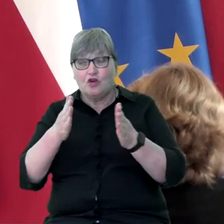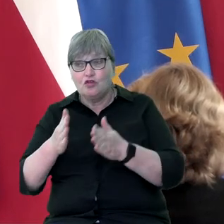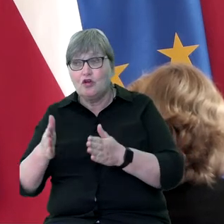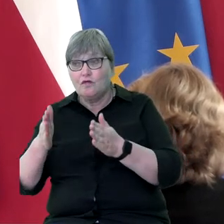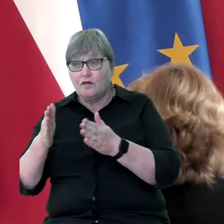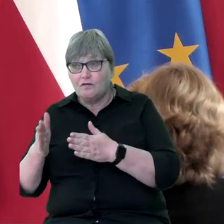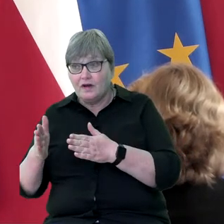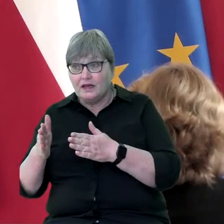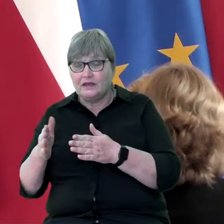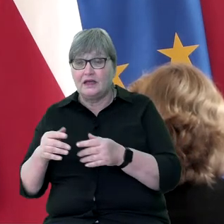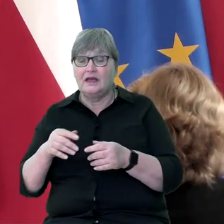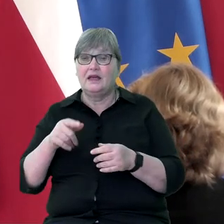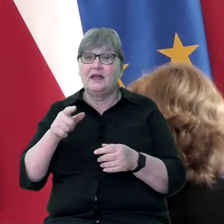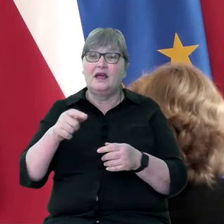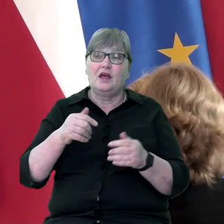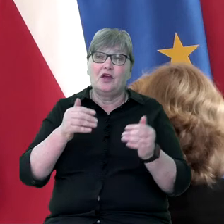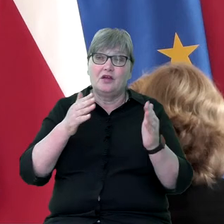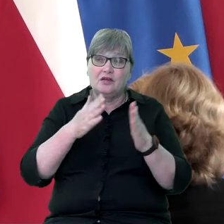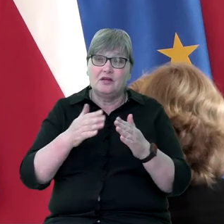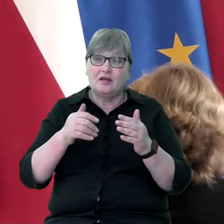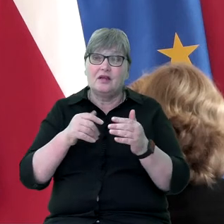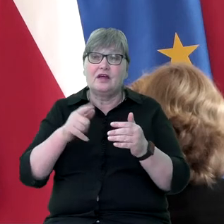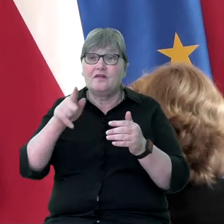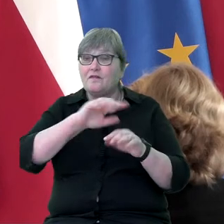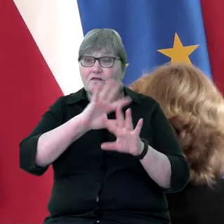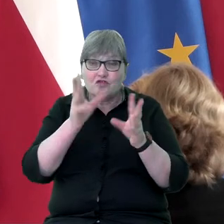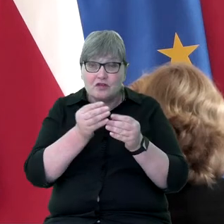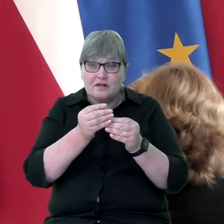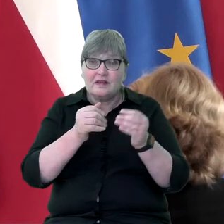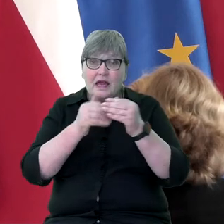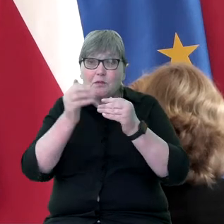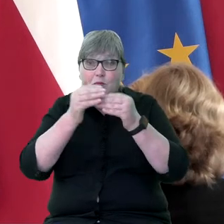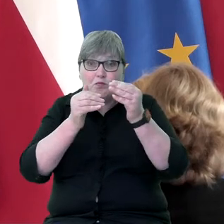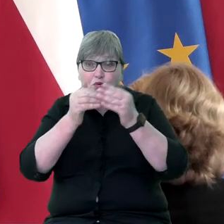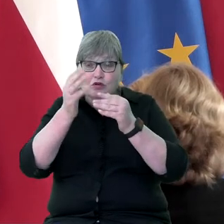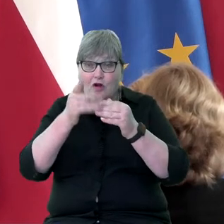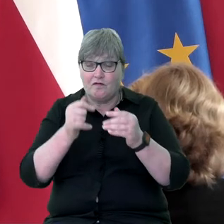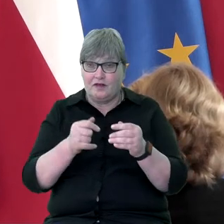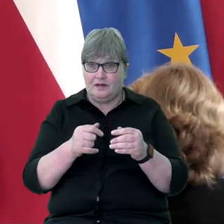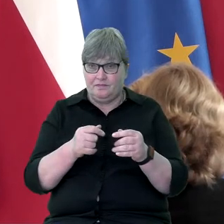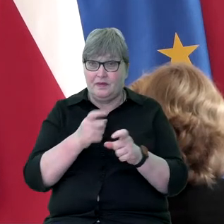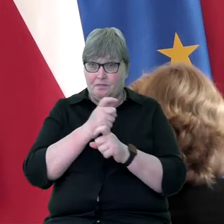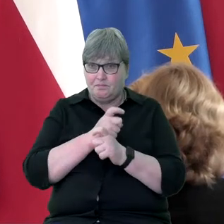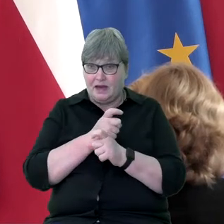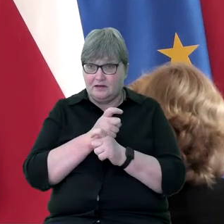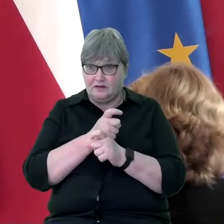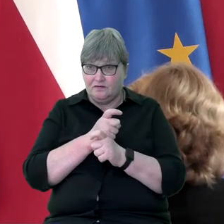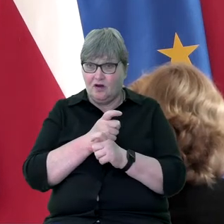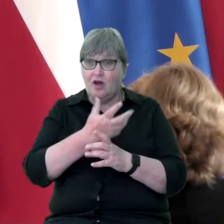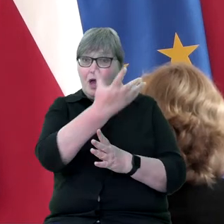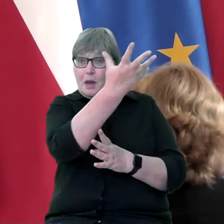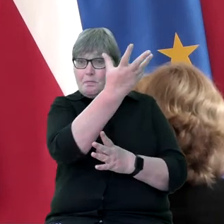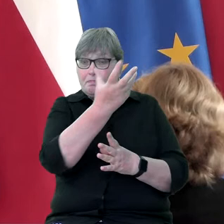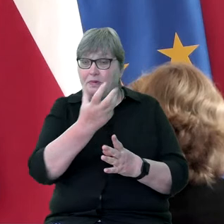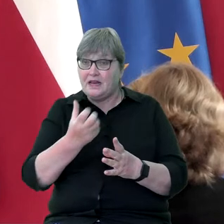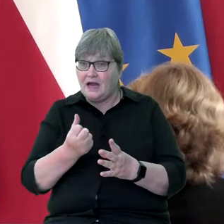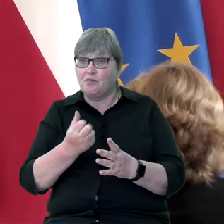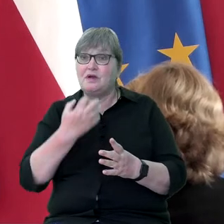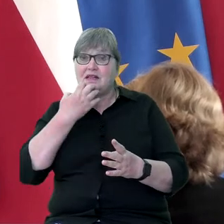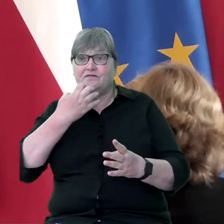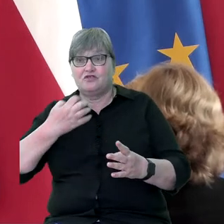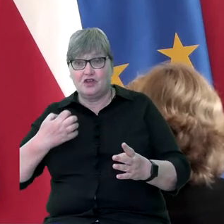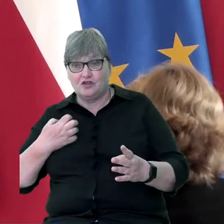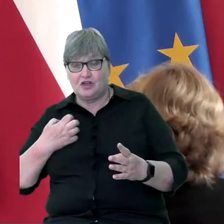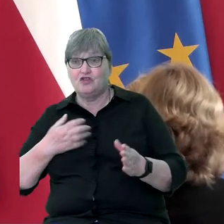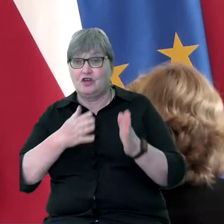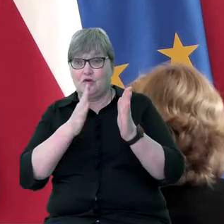do podziemia struktury państwowe czerpały swoją legitymację z porządku prawnego II